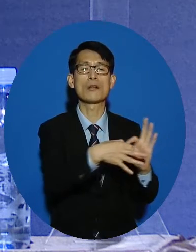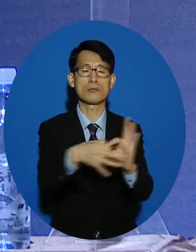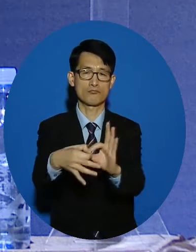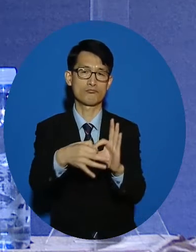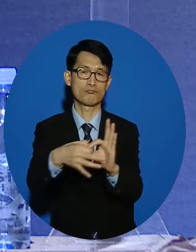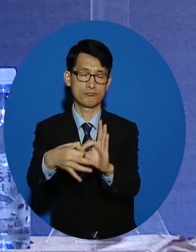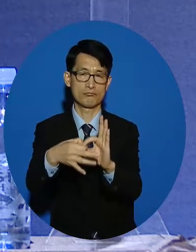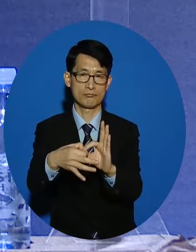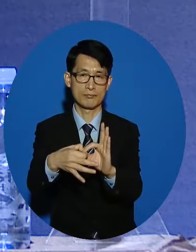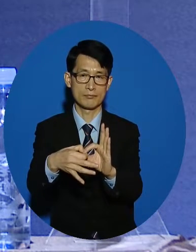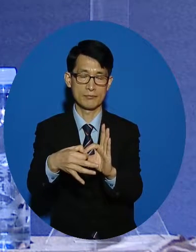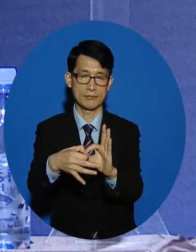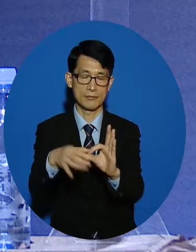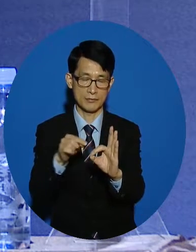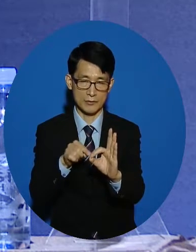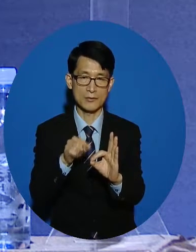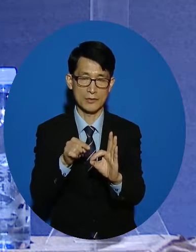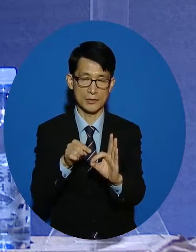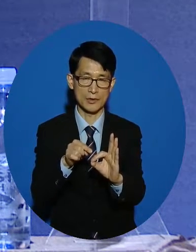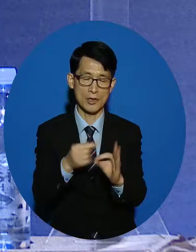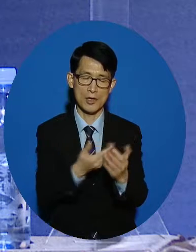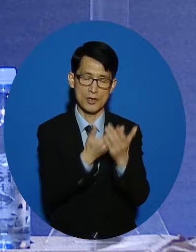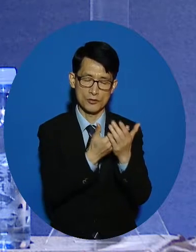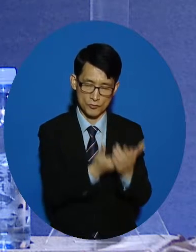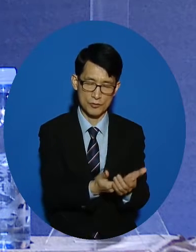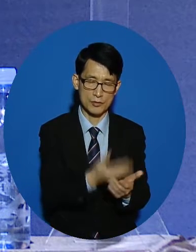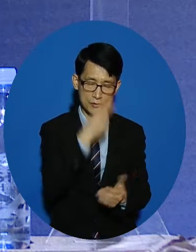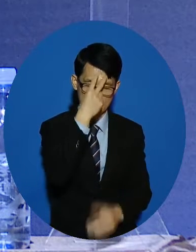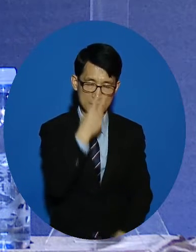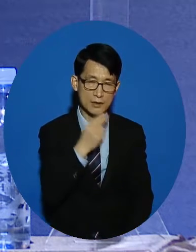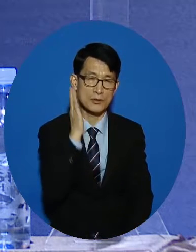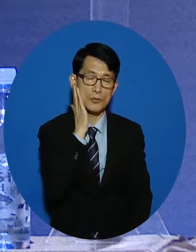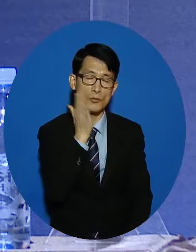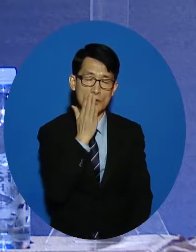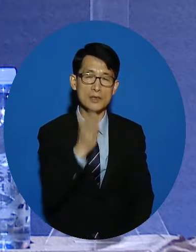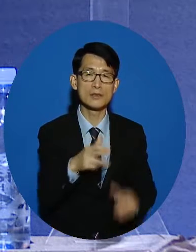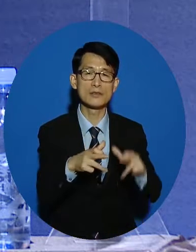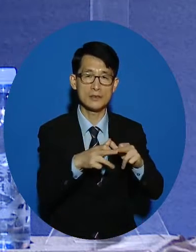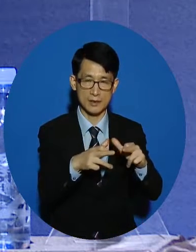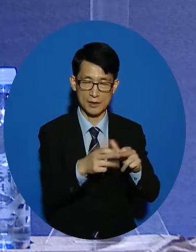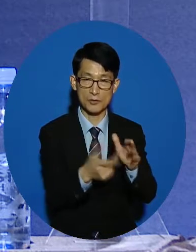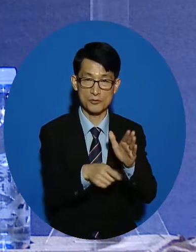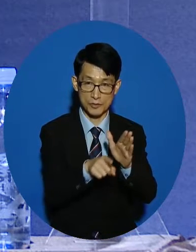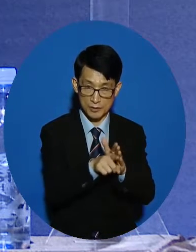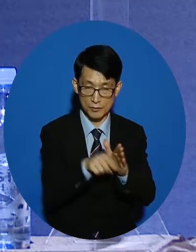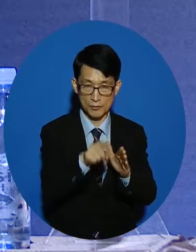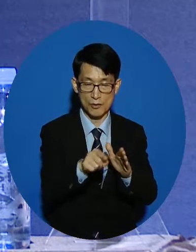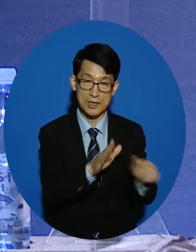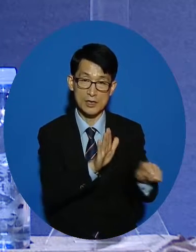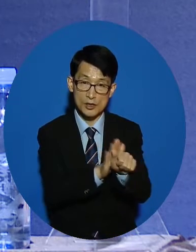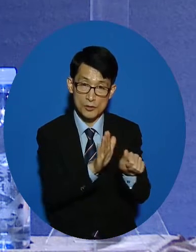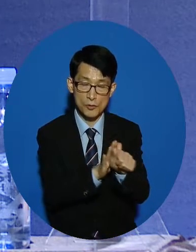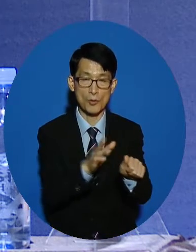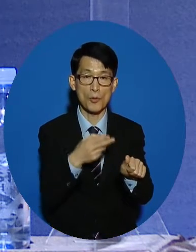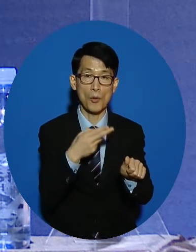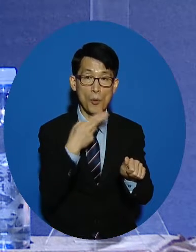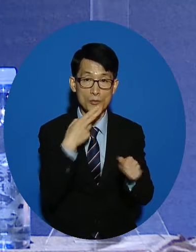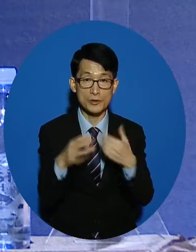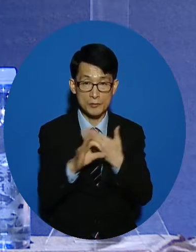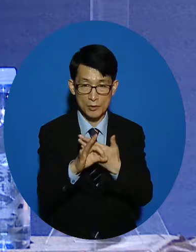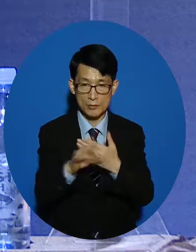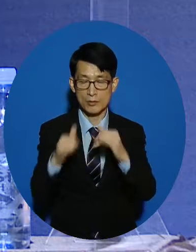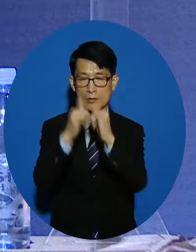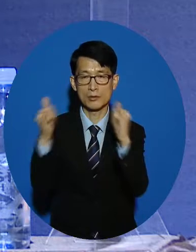힘을 결정하는 기준이 된다는 거죠. 우리 시각장애인과 청각장애인들이 이 감각장애인들이